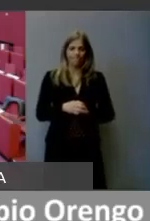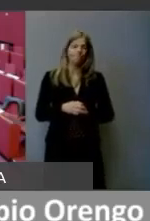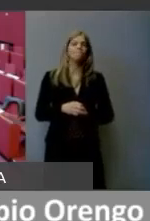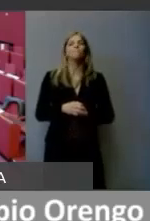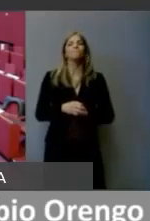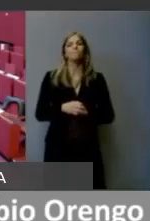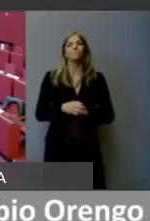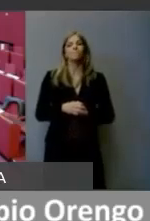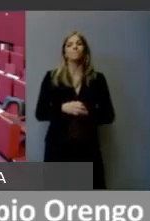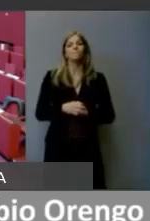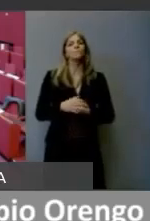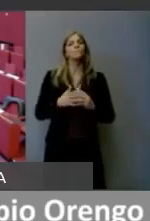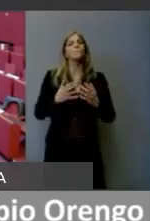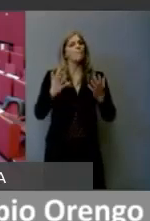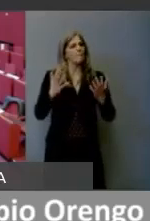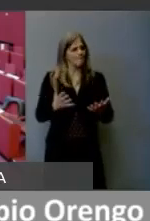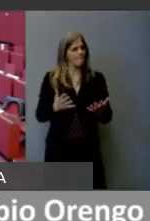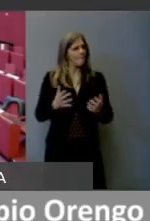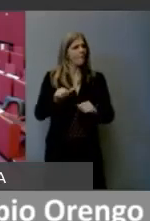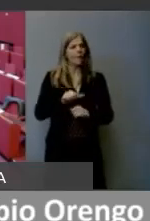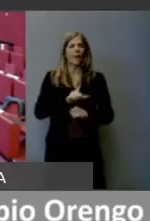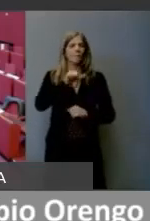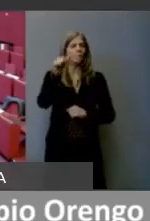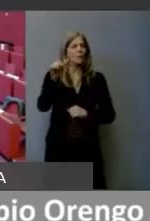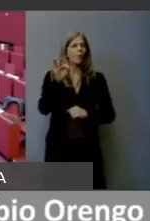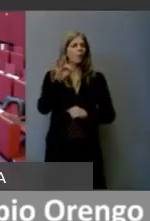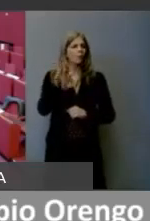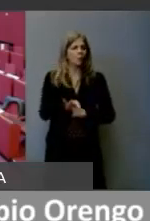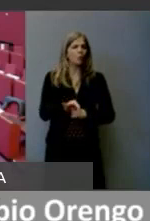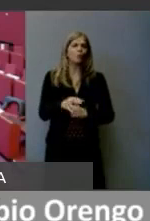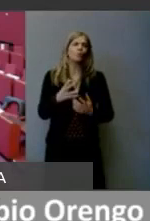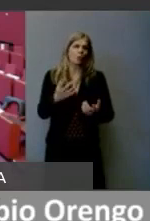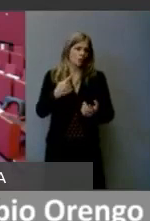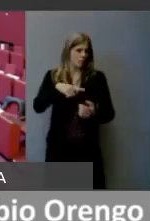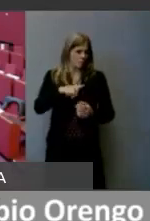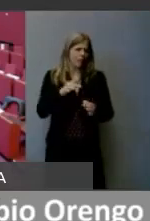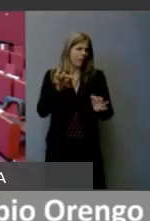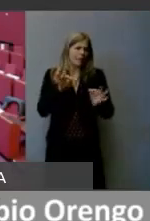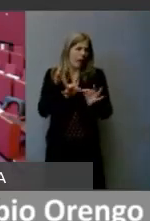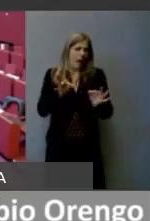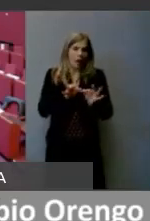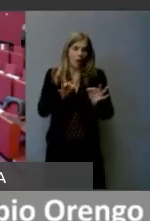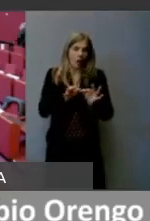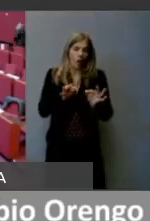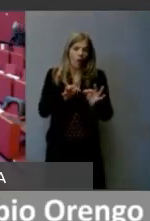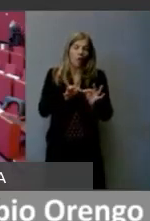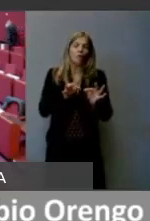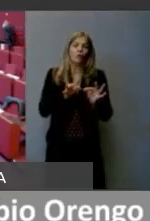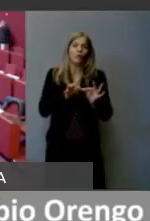un elemento che condividiamo tutti, il fatto che si deve procedere più velocemente possibile per la messa in opera